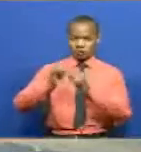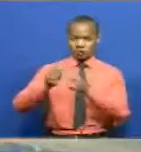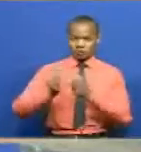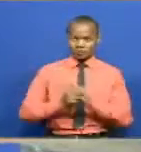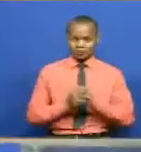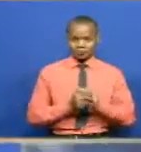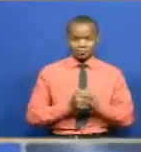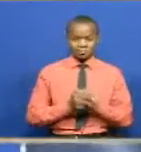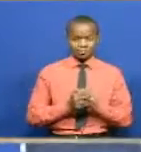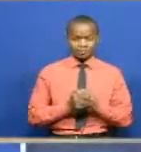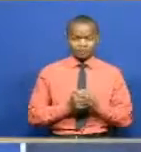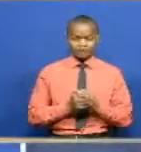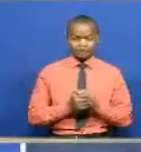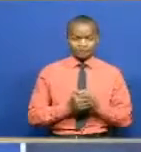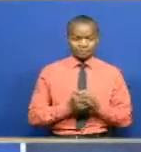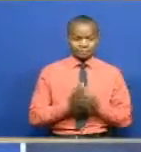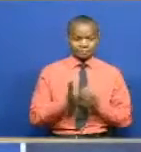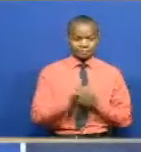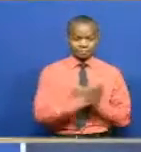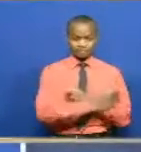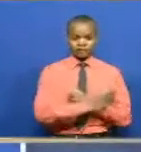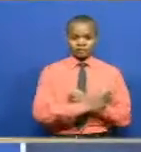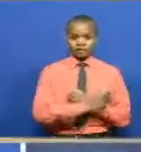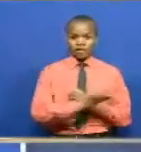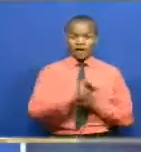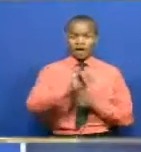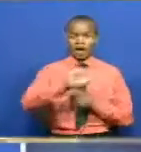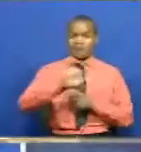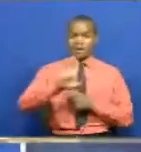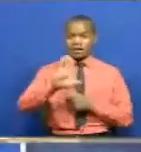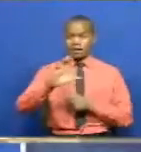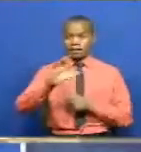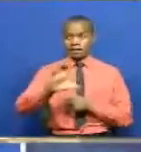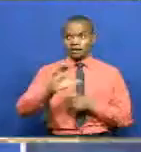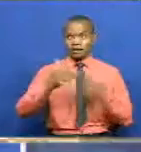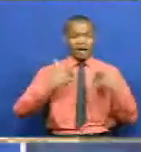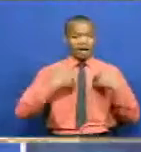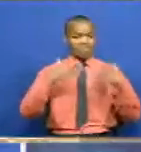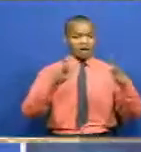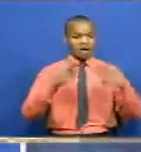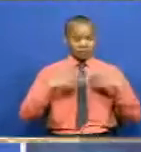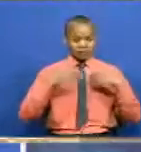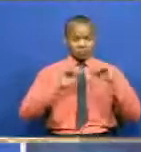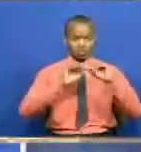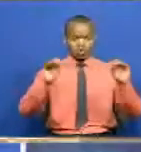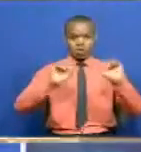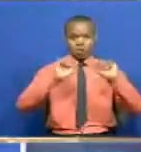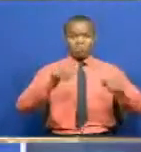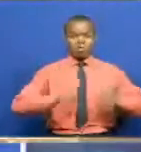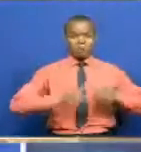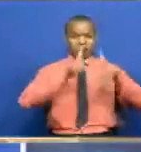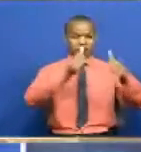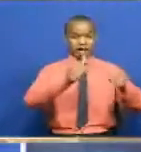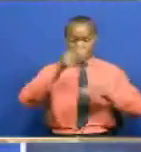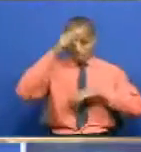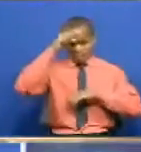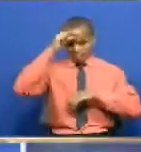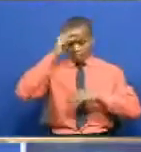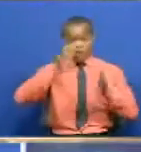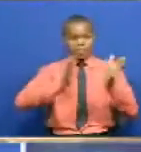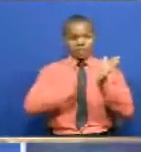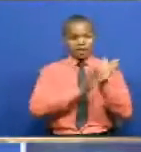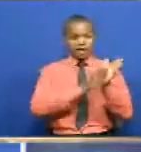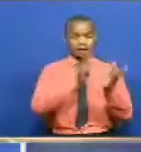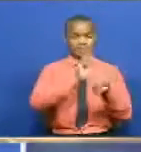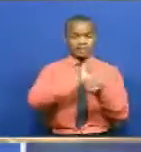Afisi ya usajili wa vyama imedinda kutoa fursa ya kuchapishwa kwa gazeti rasmi la serikali kwa mapendekezo ya